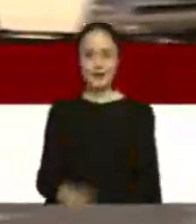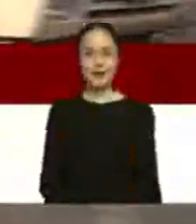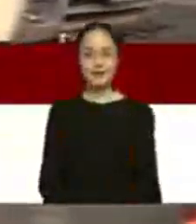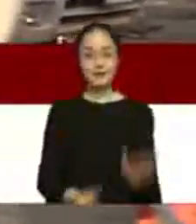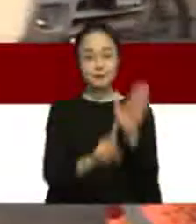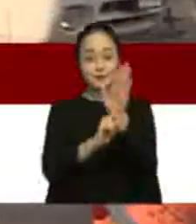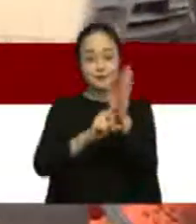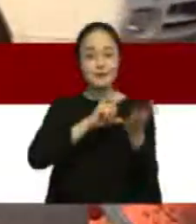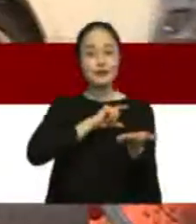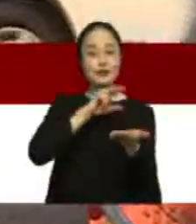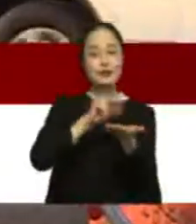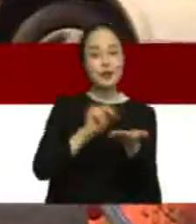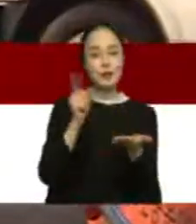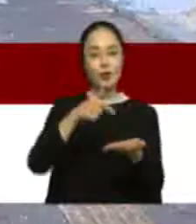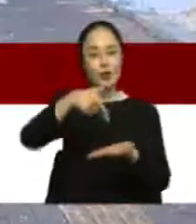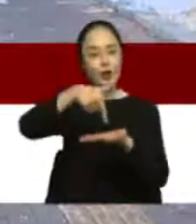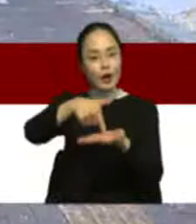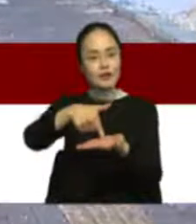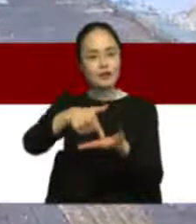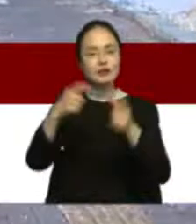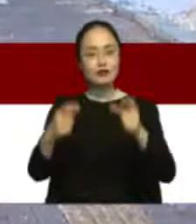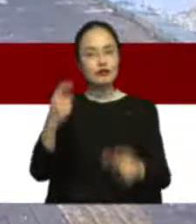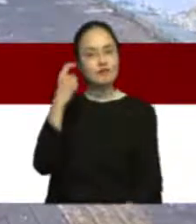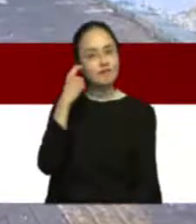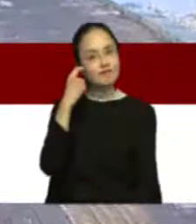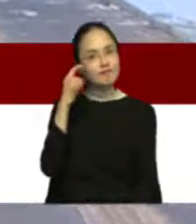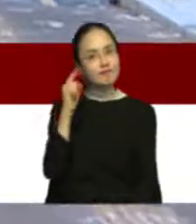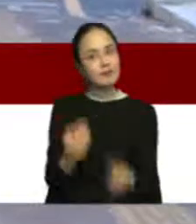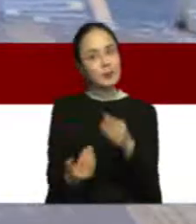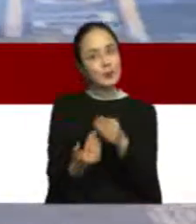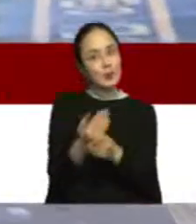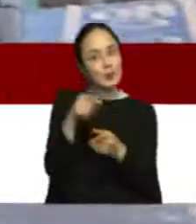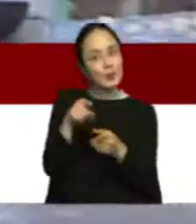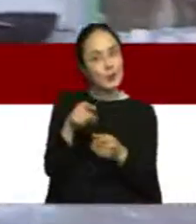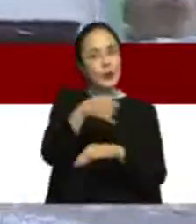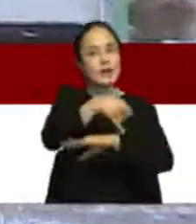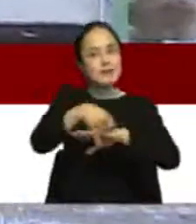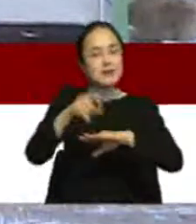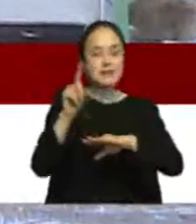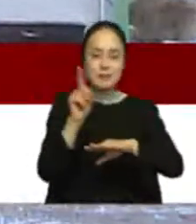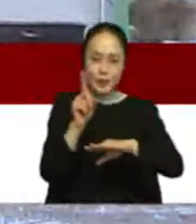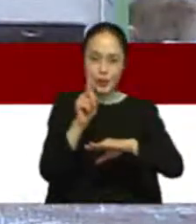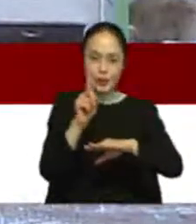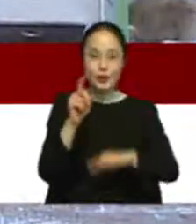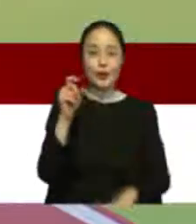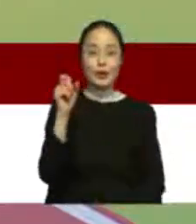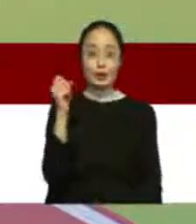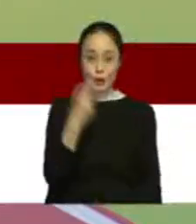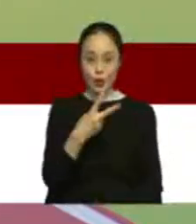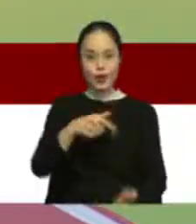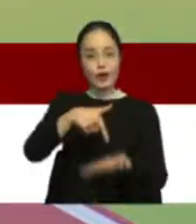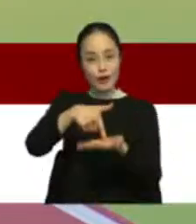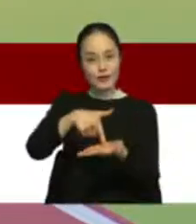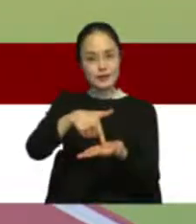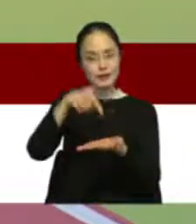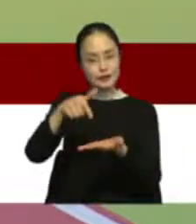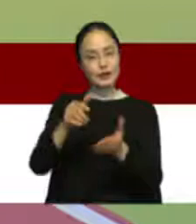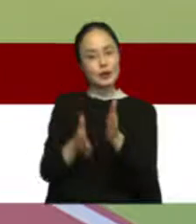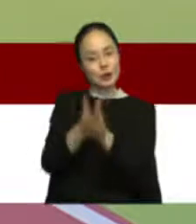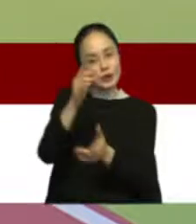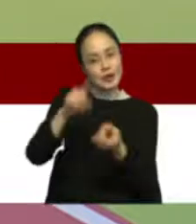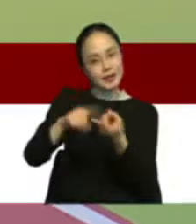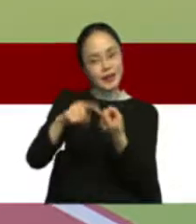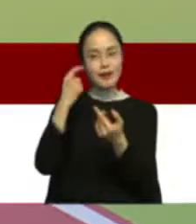광진구 하면 가장 먼저 떠오르는 도시 이미지와 더불어 광진구에 미래를 친근하게 8자 2 4 문구나